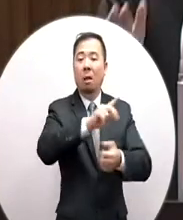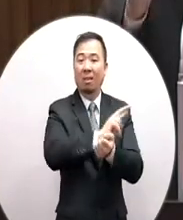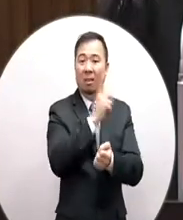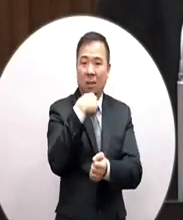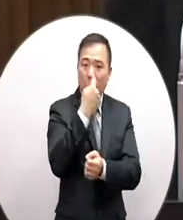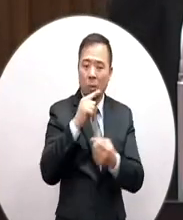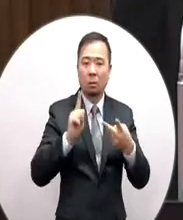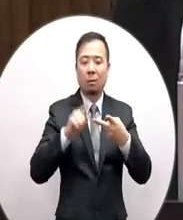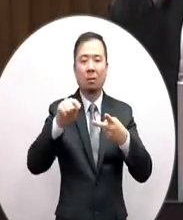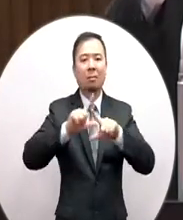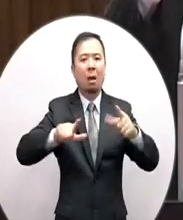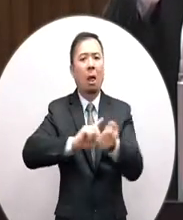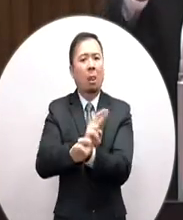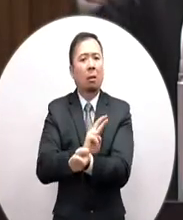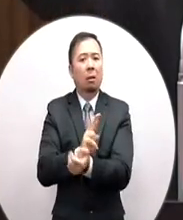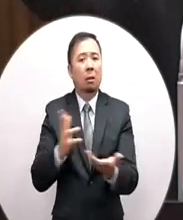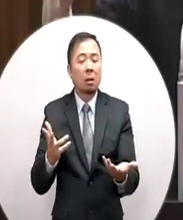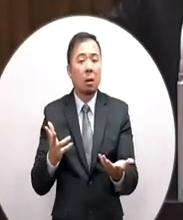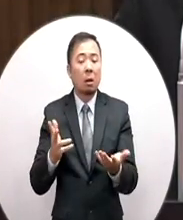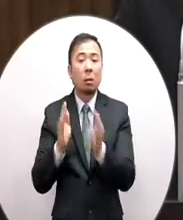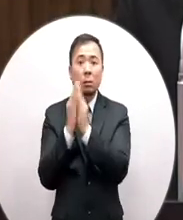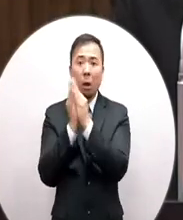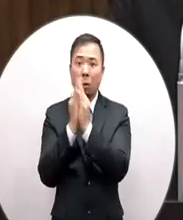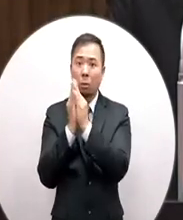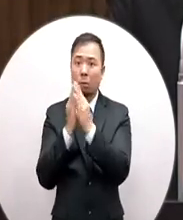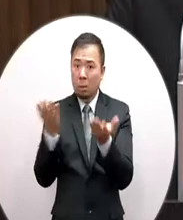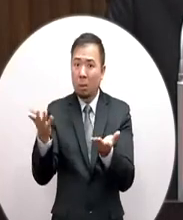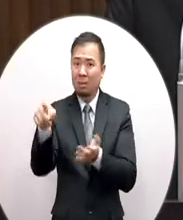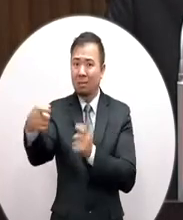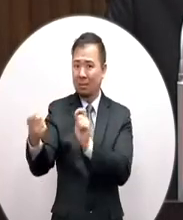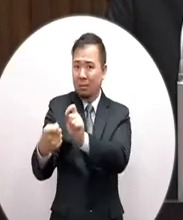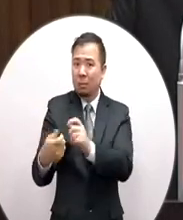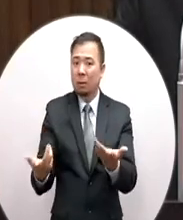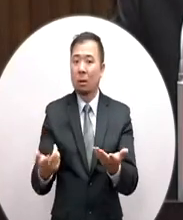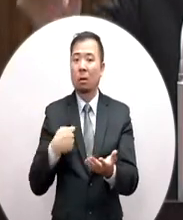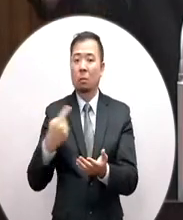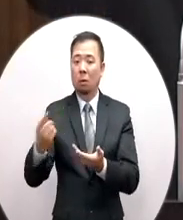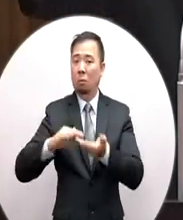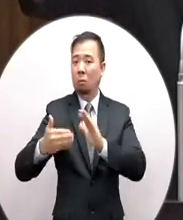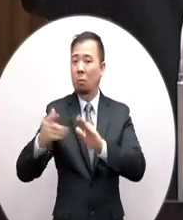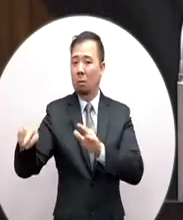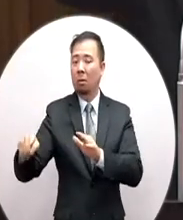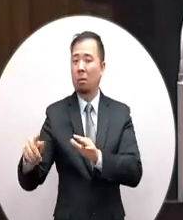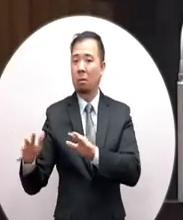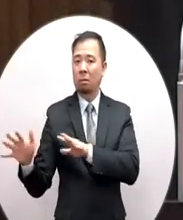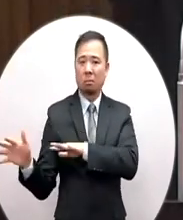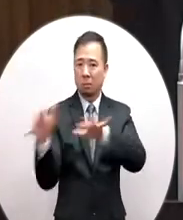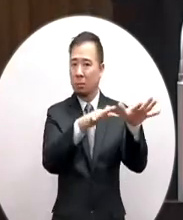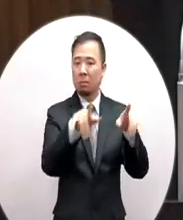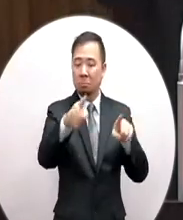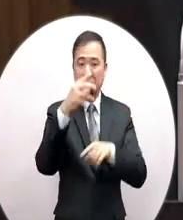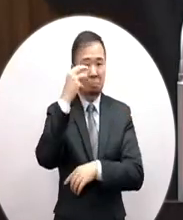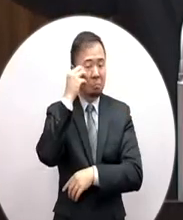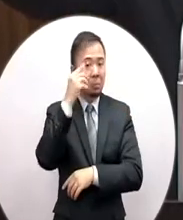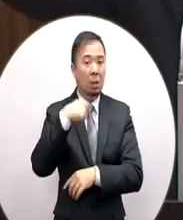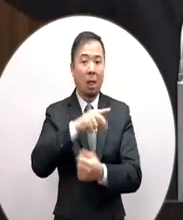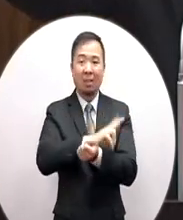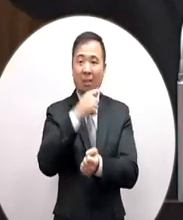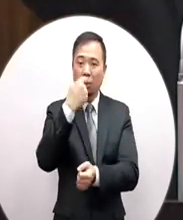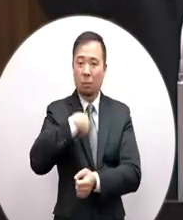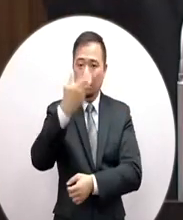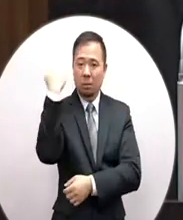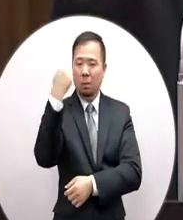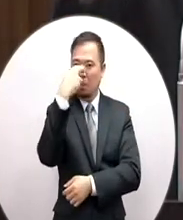厂，就在你的桃园，我们一起去看好了。林口电厂那一天我有去看，它那个是连续性